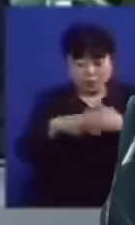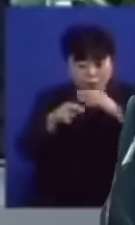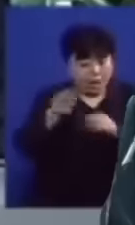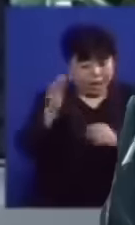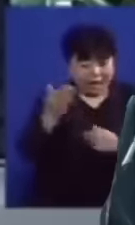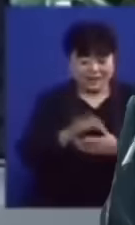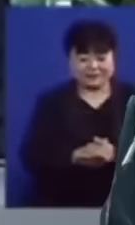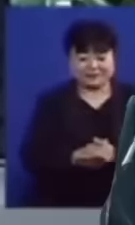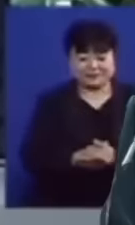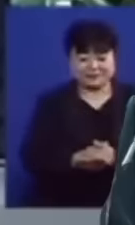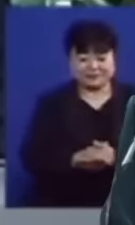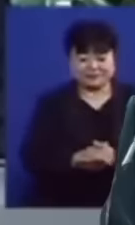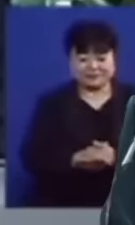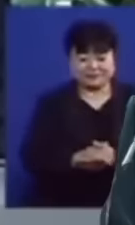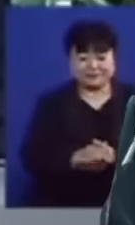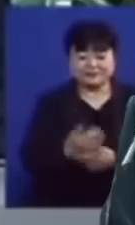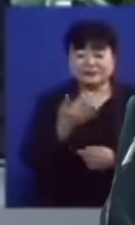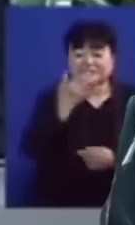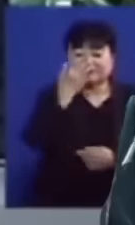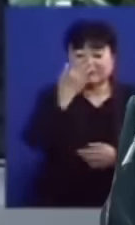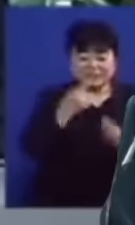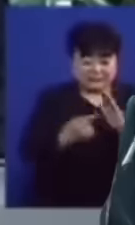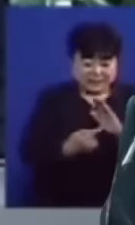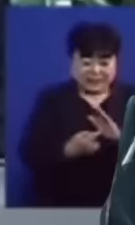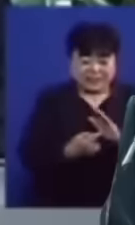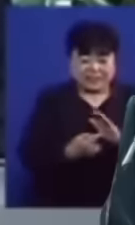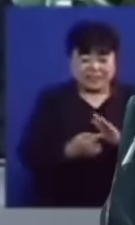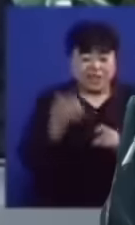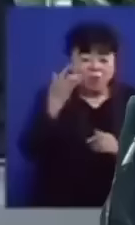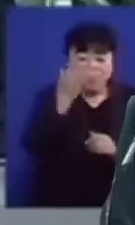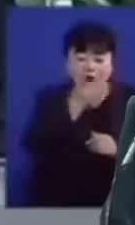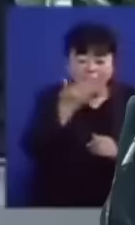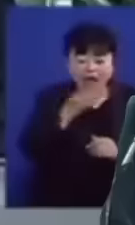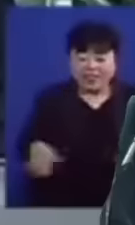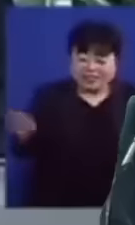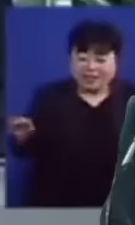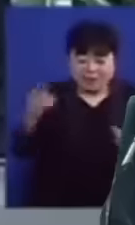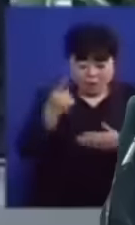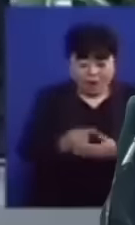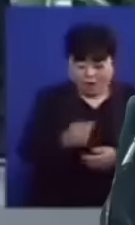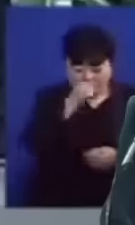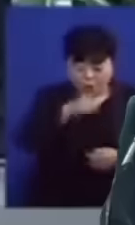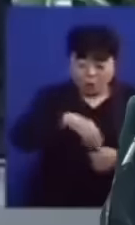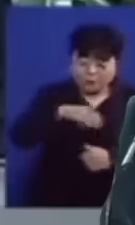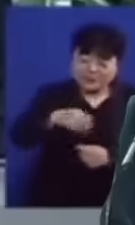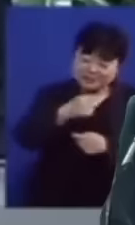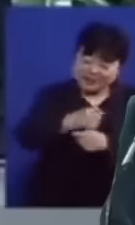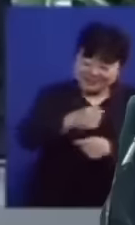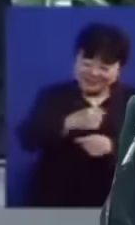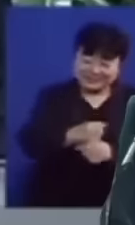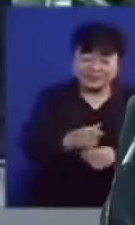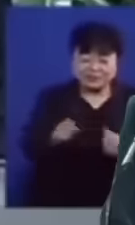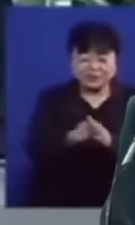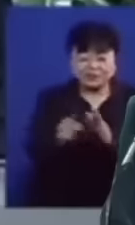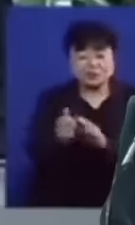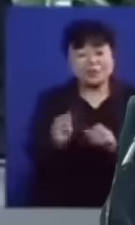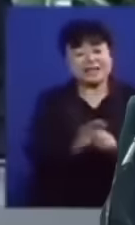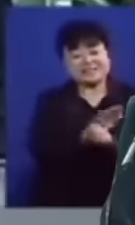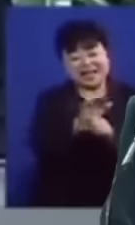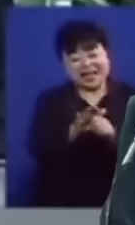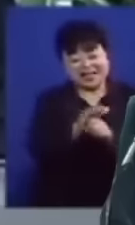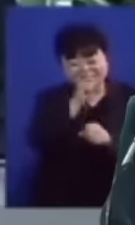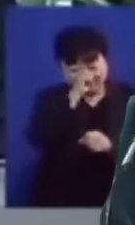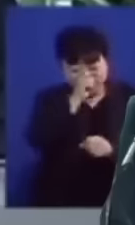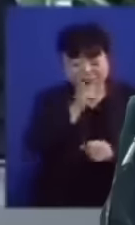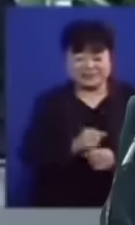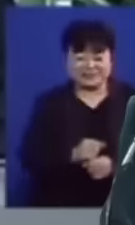것입니다. 향기가 나면 불과 나비가 날라오듯이 좋은 분위기를 만들어 놓으면 믿음, 소망, 사랑으로